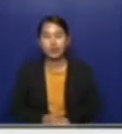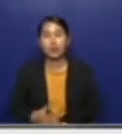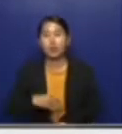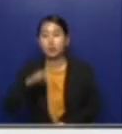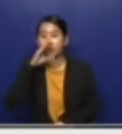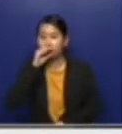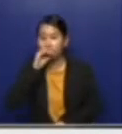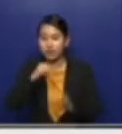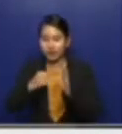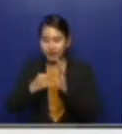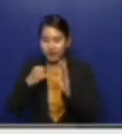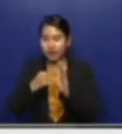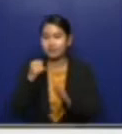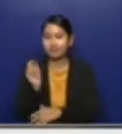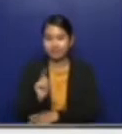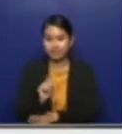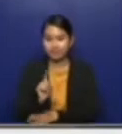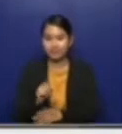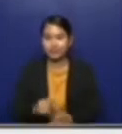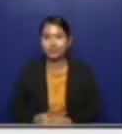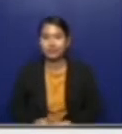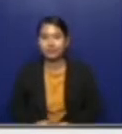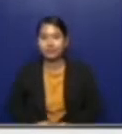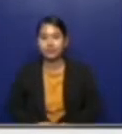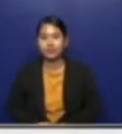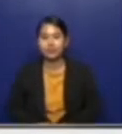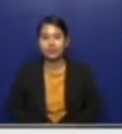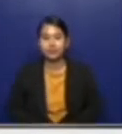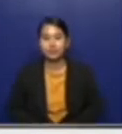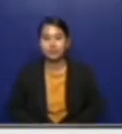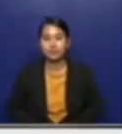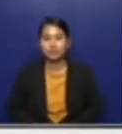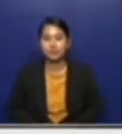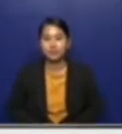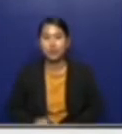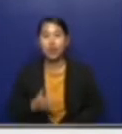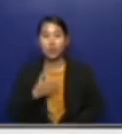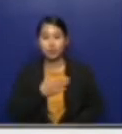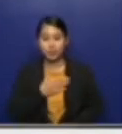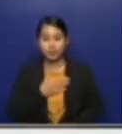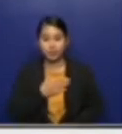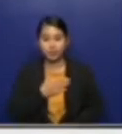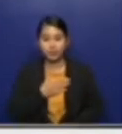านประธานครับอย่างผมเนี่ยส่วนหนึ่งเนี่ย